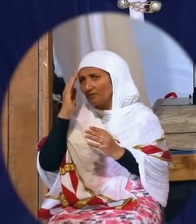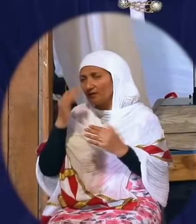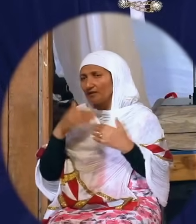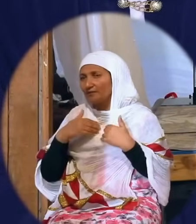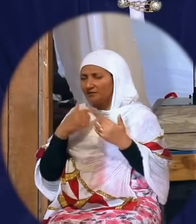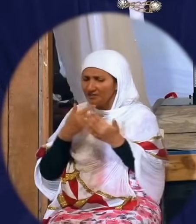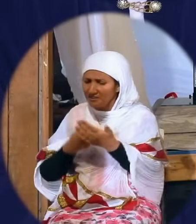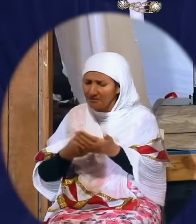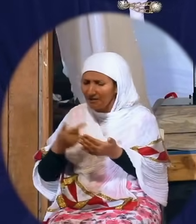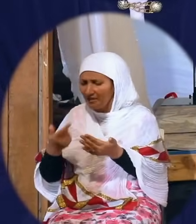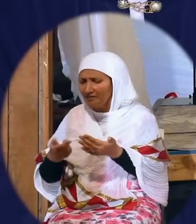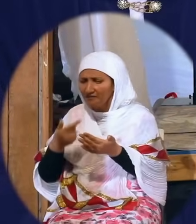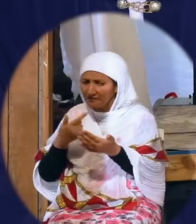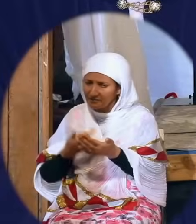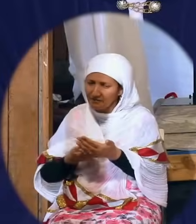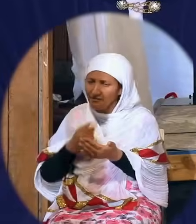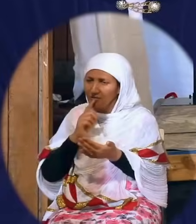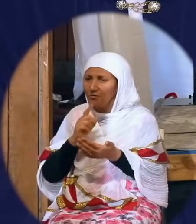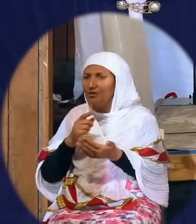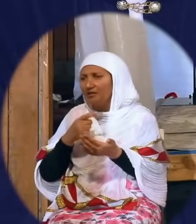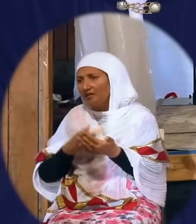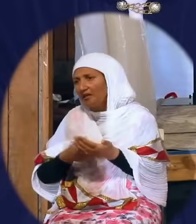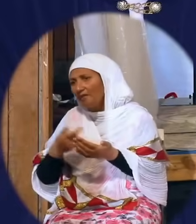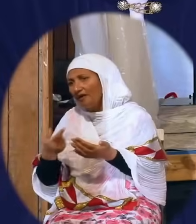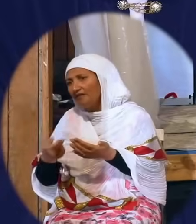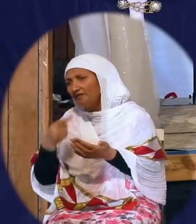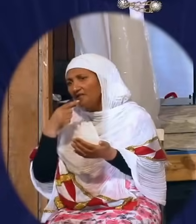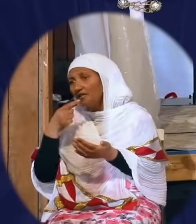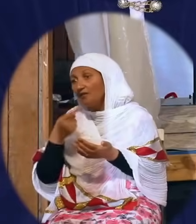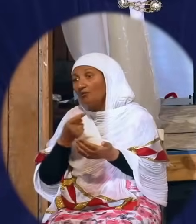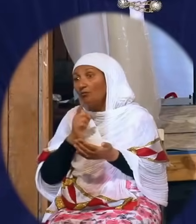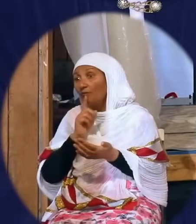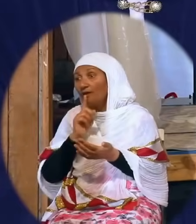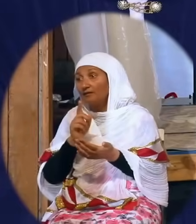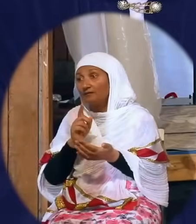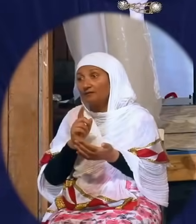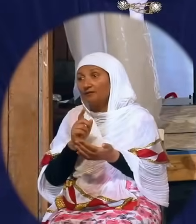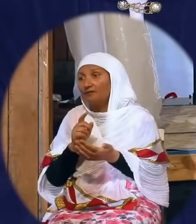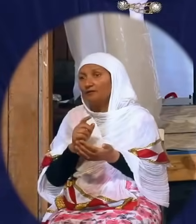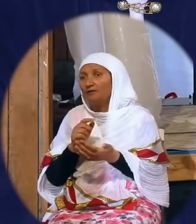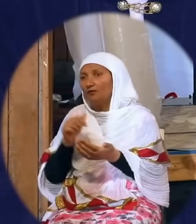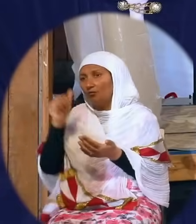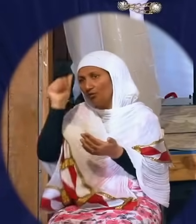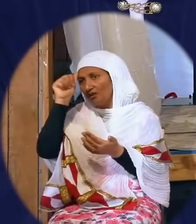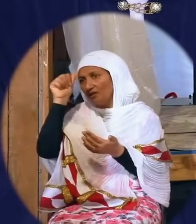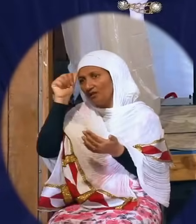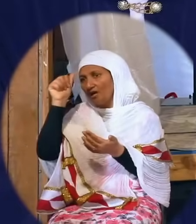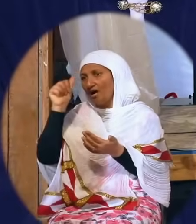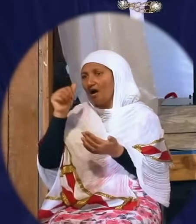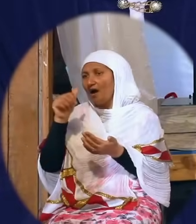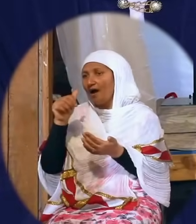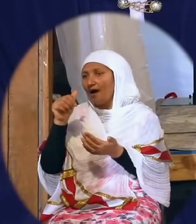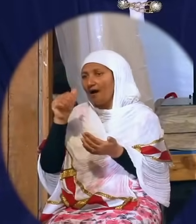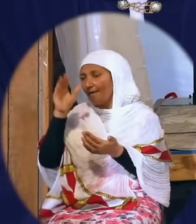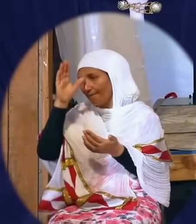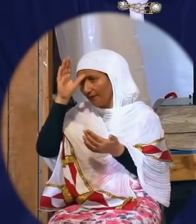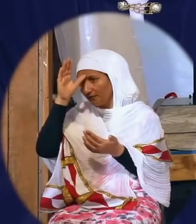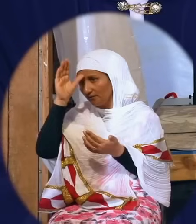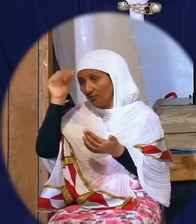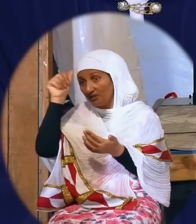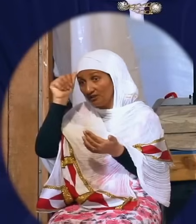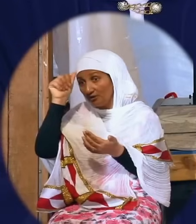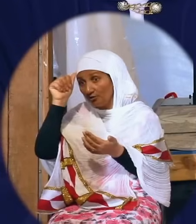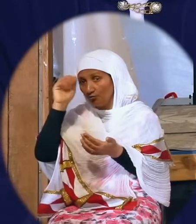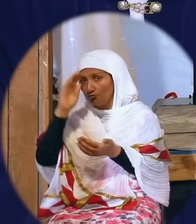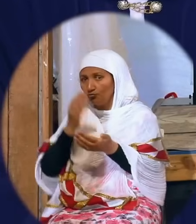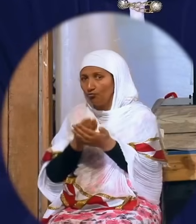ማለት እንደዚህ ነው ይሄ ማለት እንደዚህ። ሴት ልጅ እናት ሴት ልጇን ወንድ አባት ወንድ ልጅ ሊሆን ይችላል።